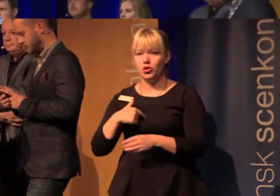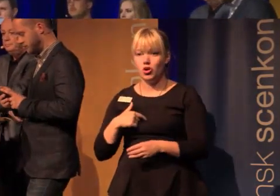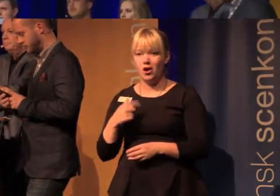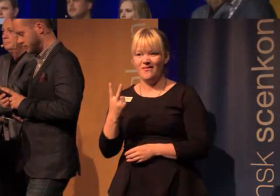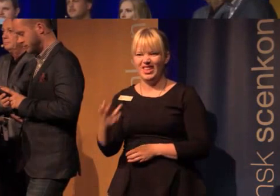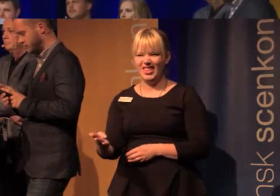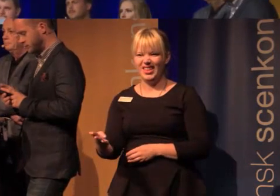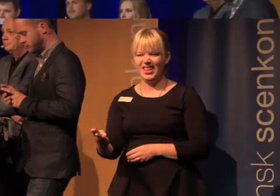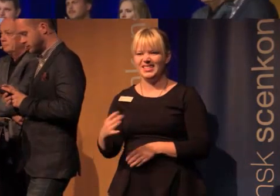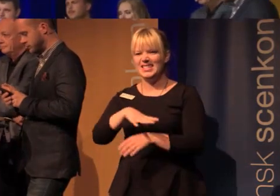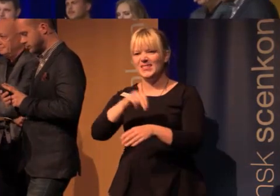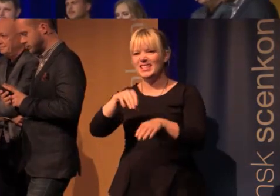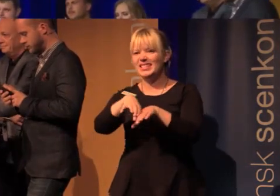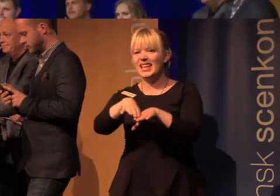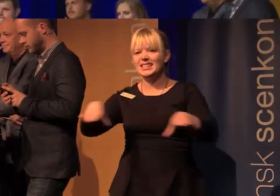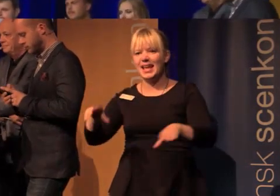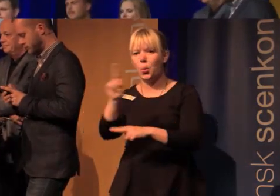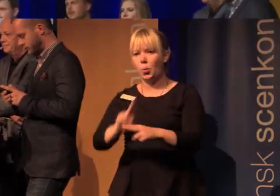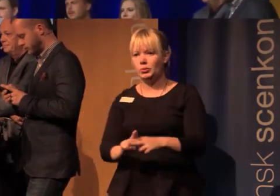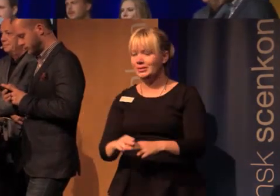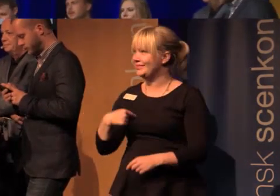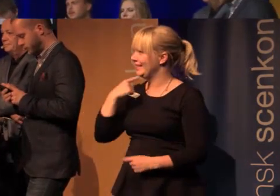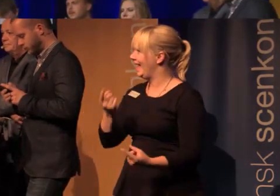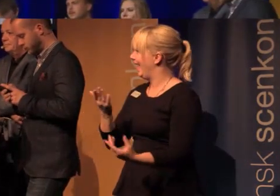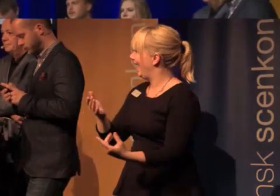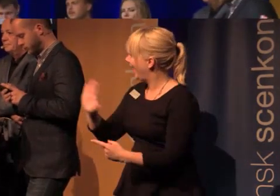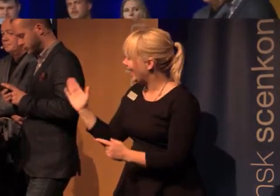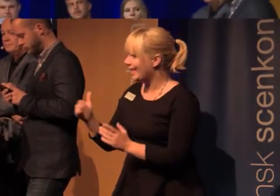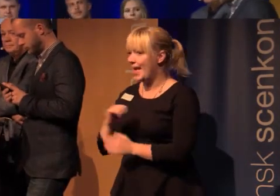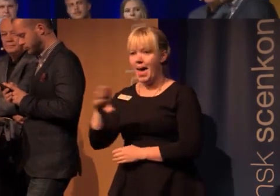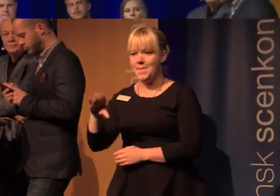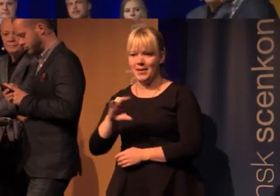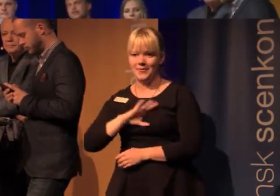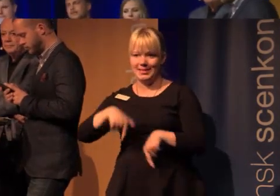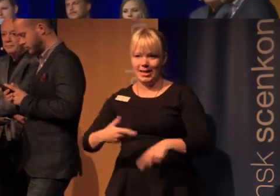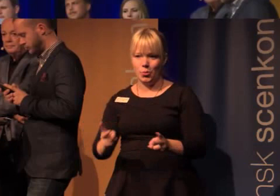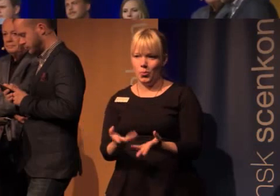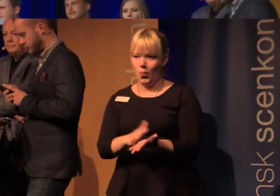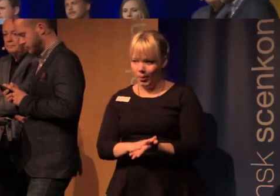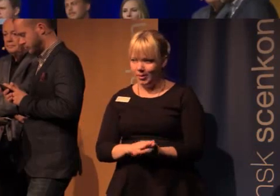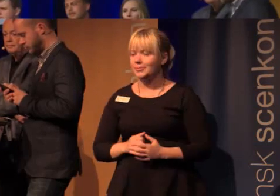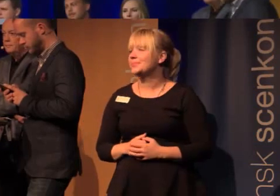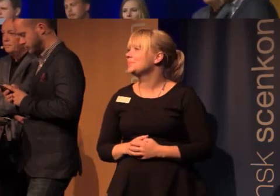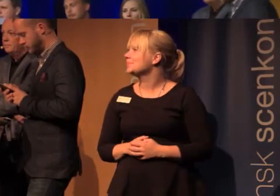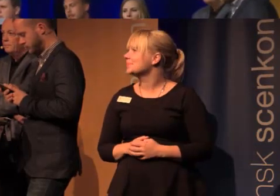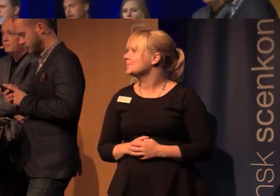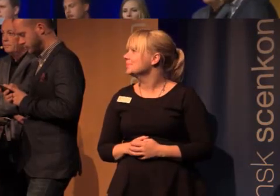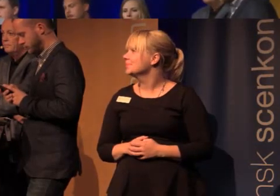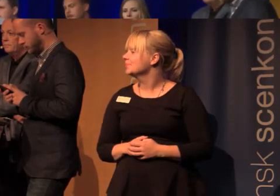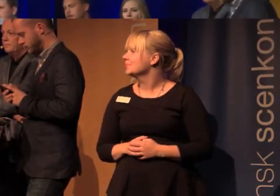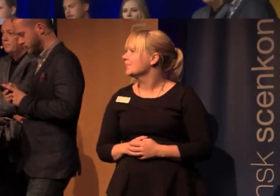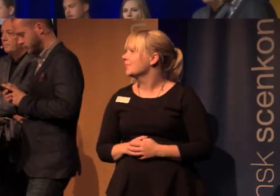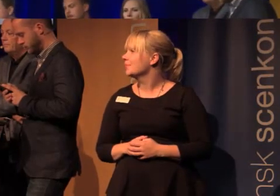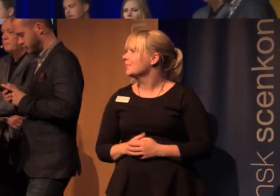ska säga hej och välkomna till er också. Det står med ryggen hela tiden. Emma tolkar. Och jag vill börja inleda. Vi